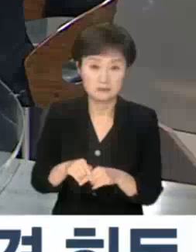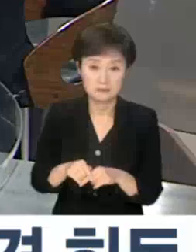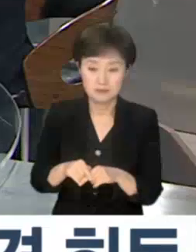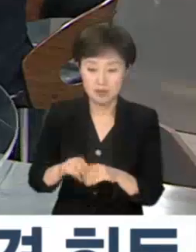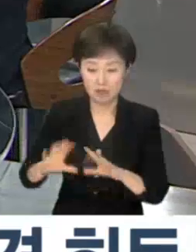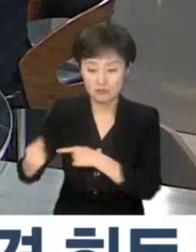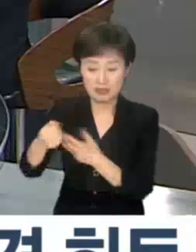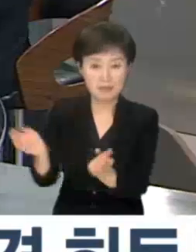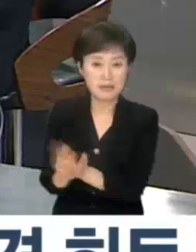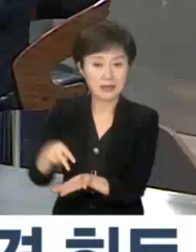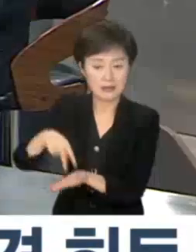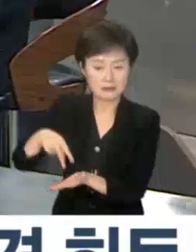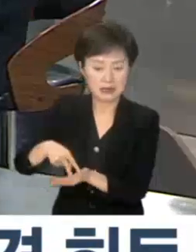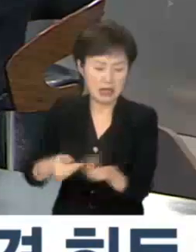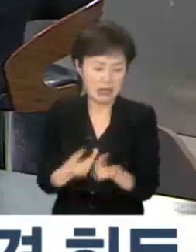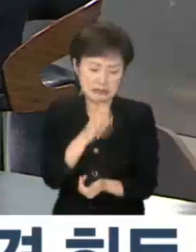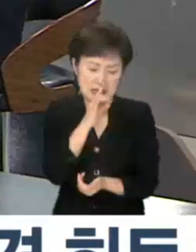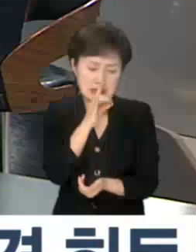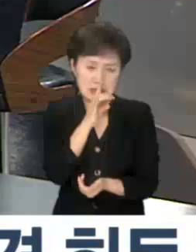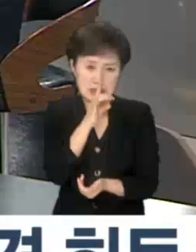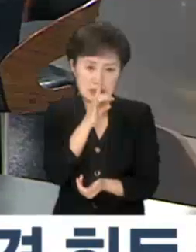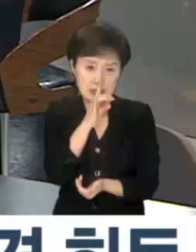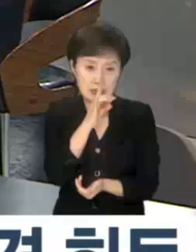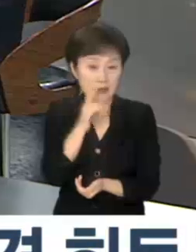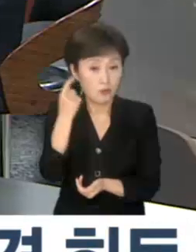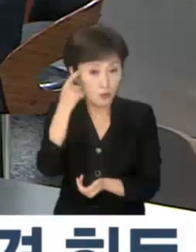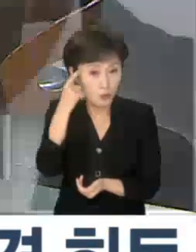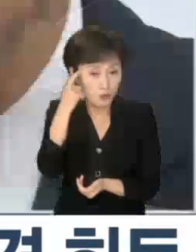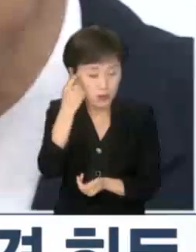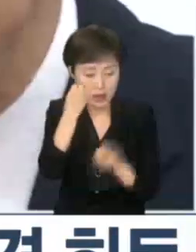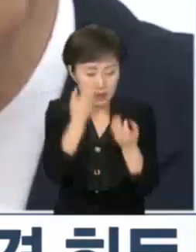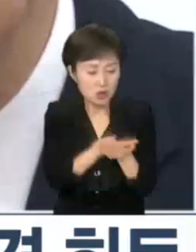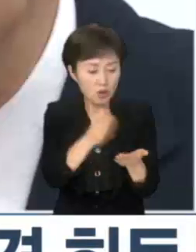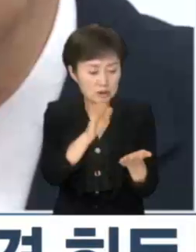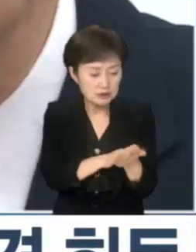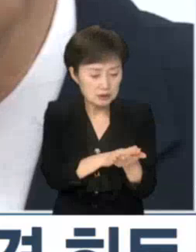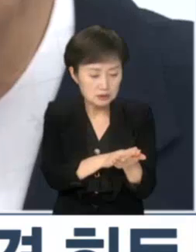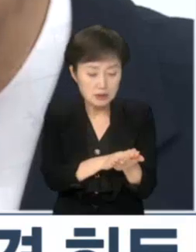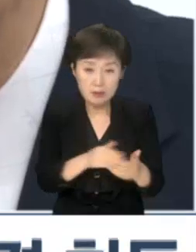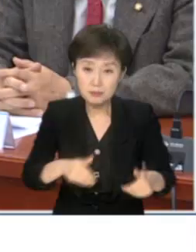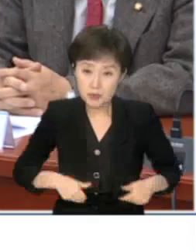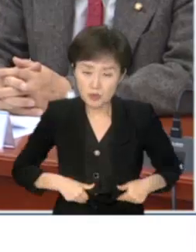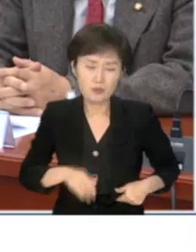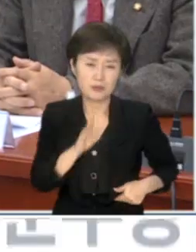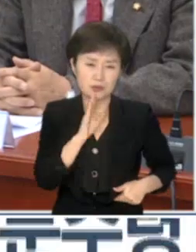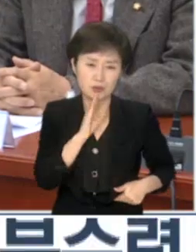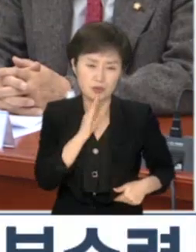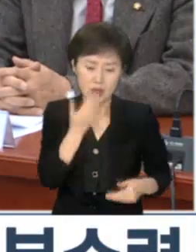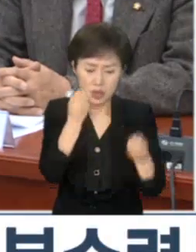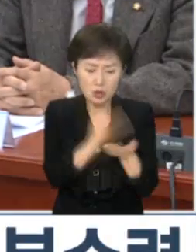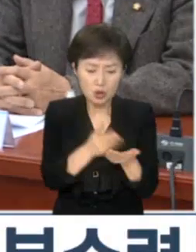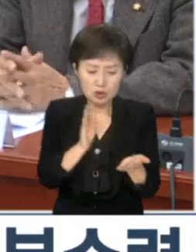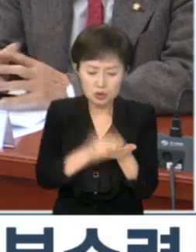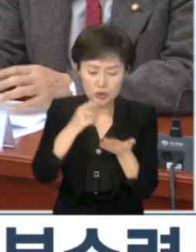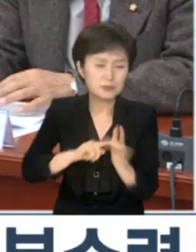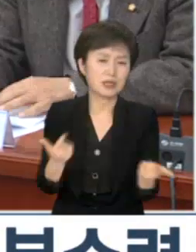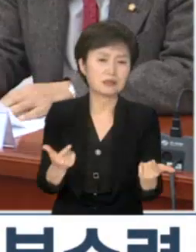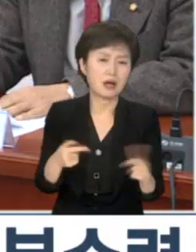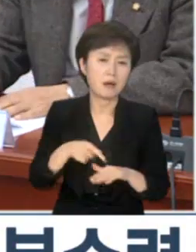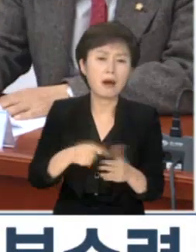것 만들고 보고 특히 이제 혁신이라는 것은 상당히 아픔을 동반하는 것입니다. 그리고 과거 역대 혁신이라는